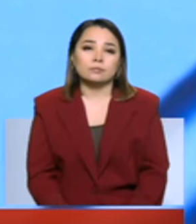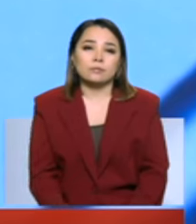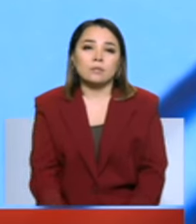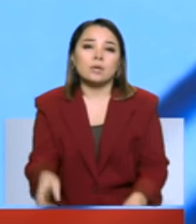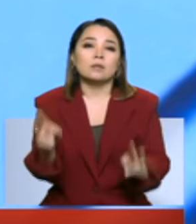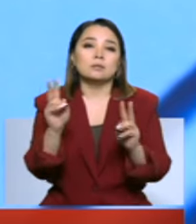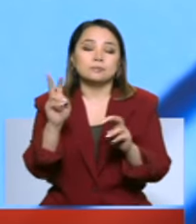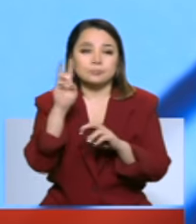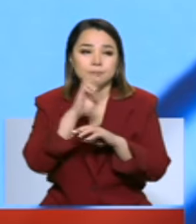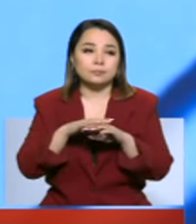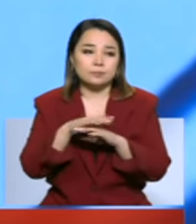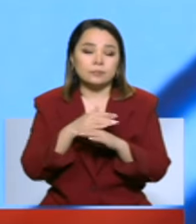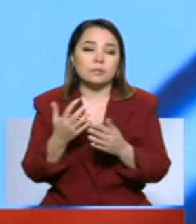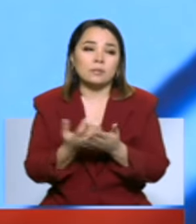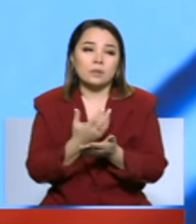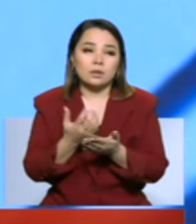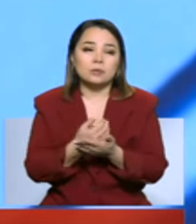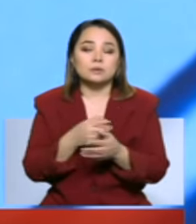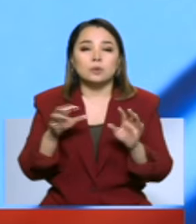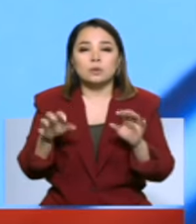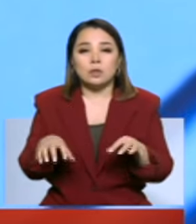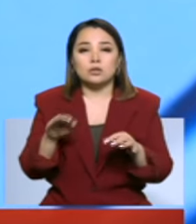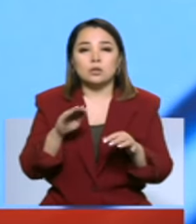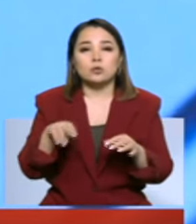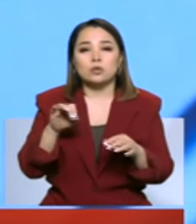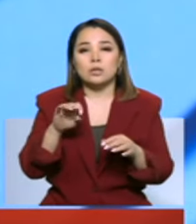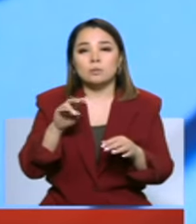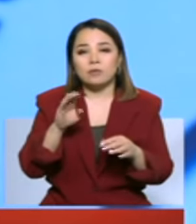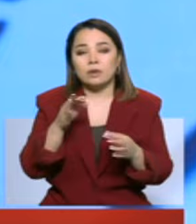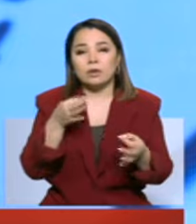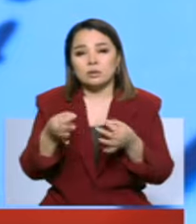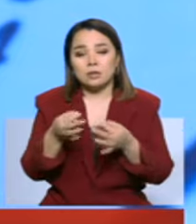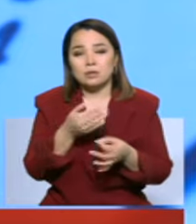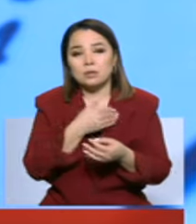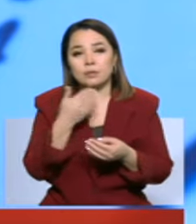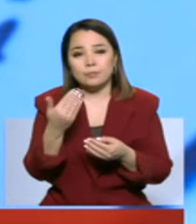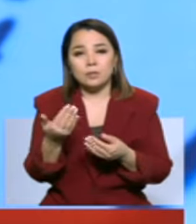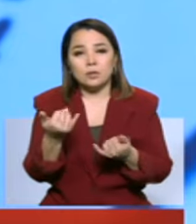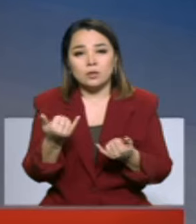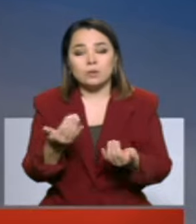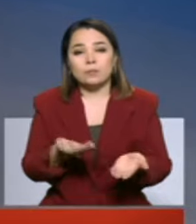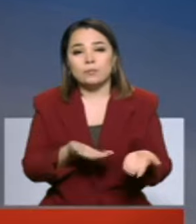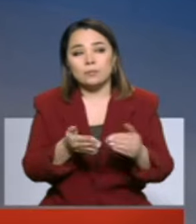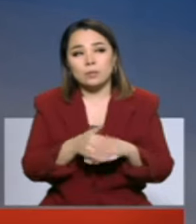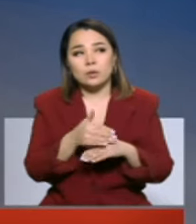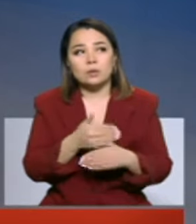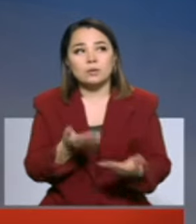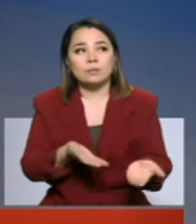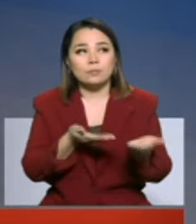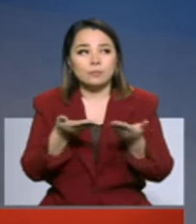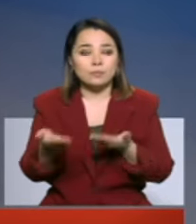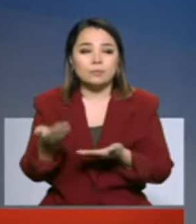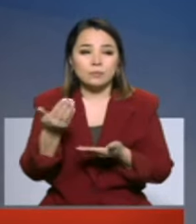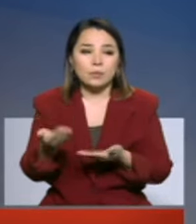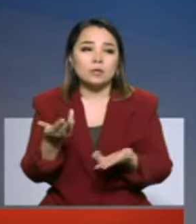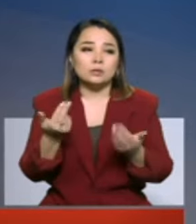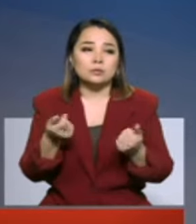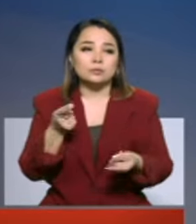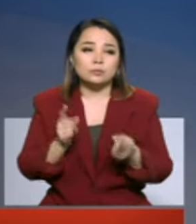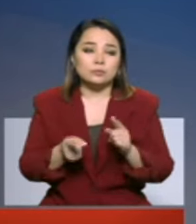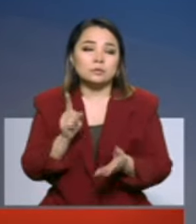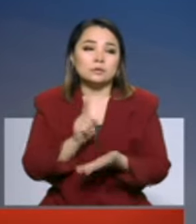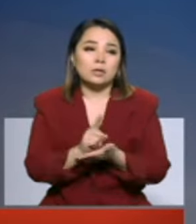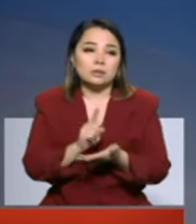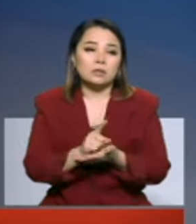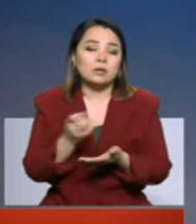Енді тақырыпты мемлекеттік кірістер комитетінің төрағасы Жандос Дүйсенбиев пен тарқатайық. Жандос Жұмабайұлы, кеш жарық. Расымен енді осы салық